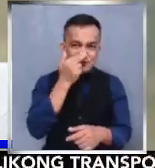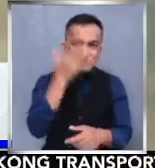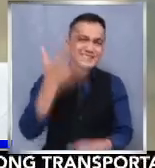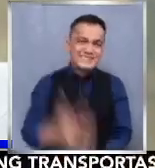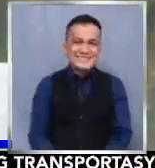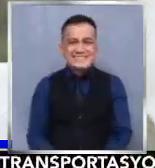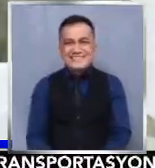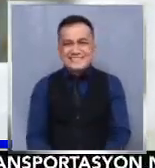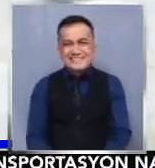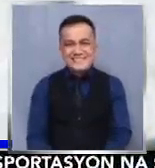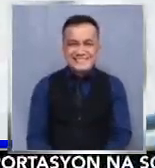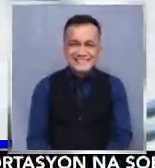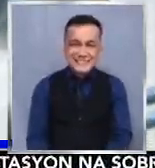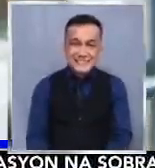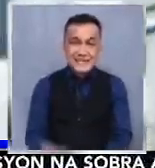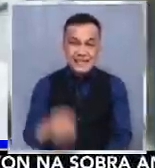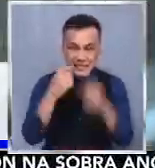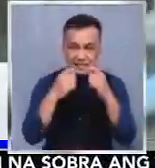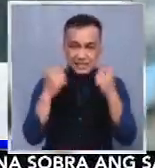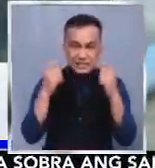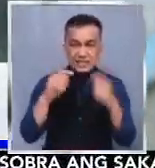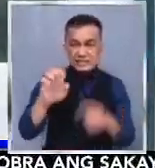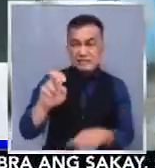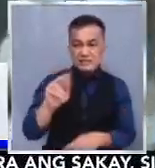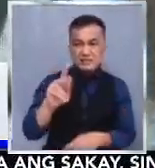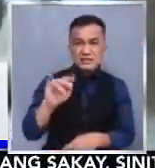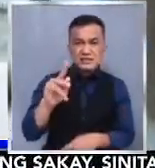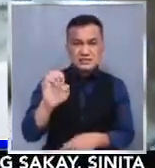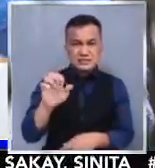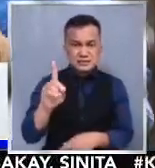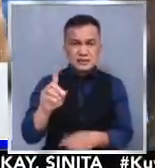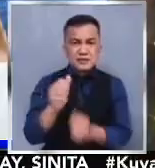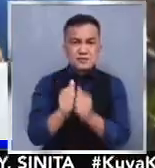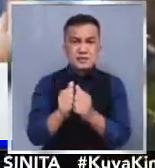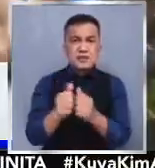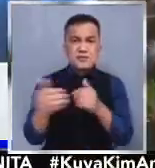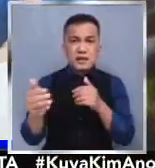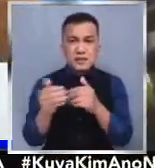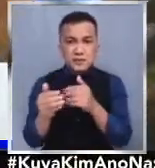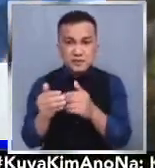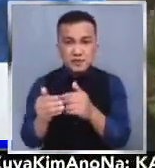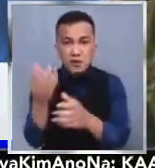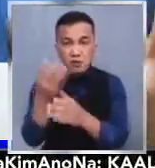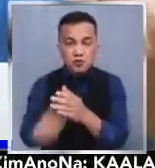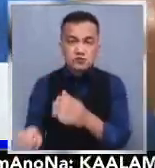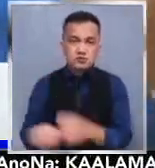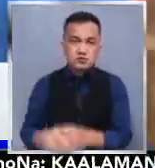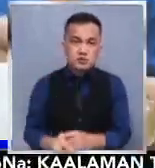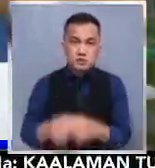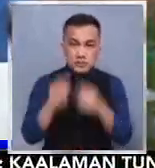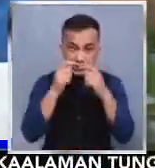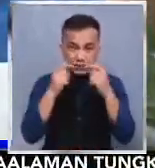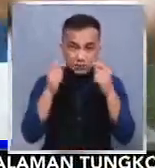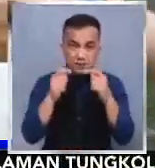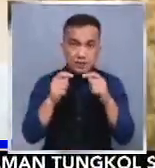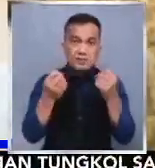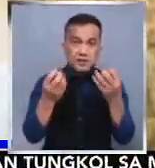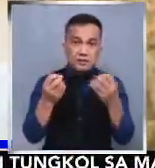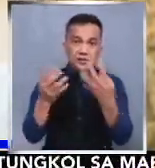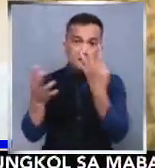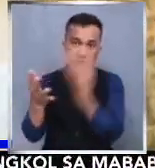Mga tigers are endangered. Ibig sabihin talaga malapit na sila maubos sa kalikasan. Mas marami pang tigre in captivity kaysa tigre tuod sa